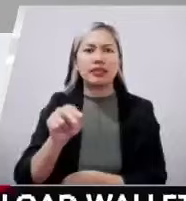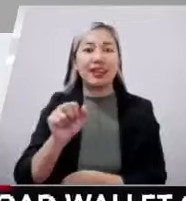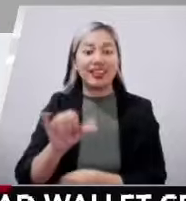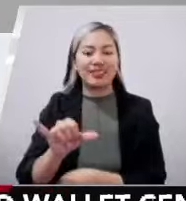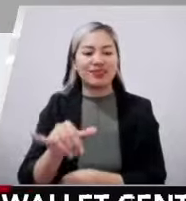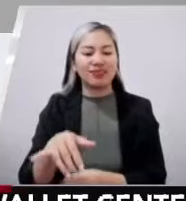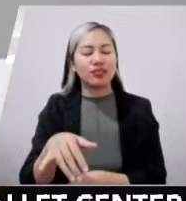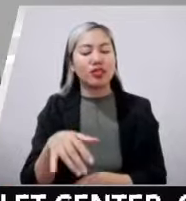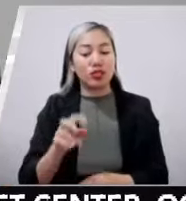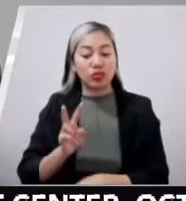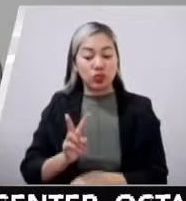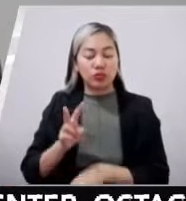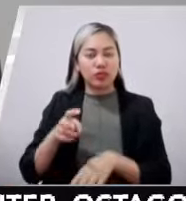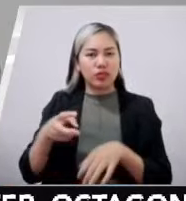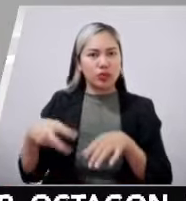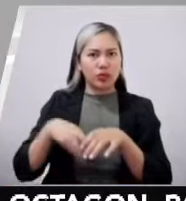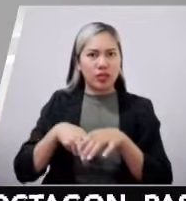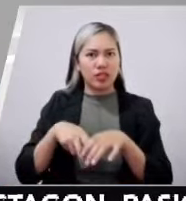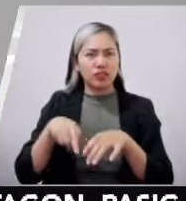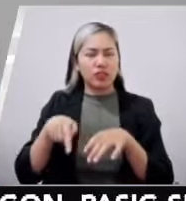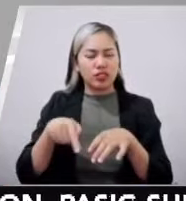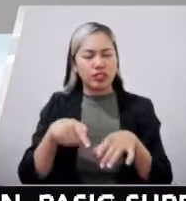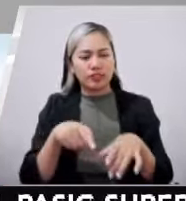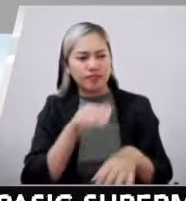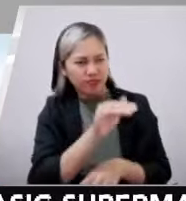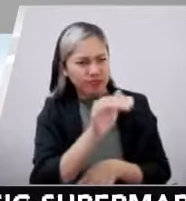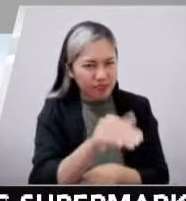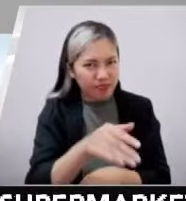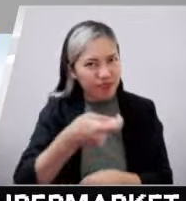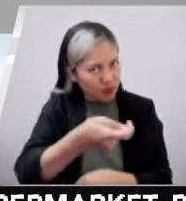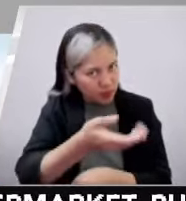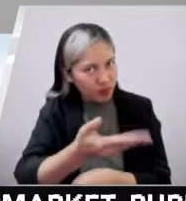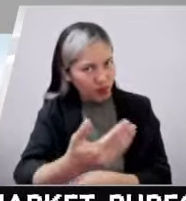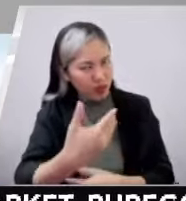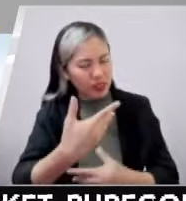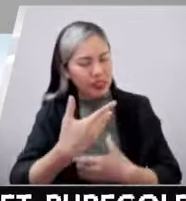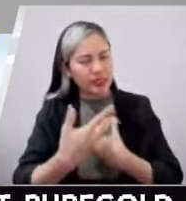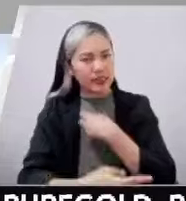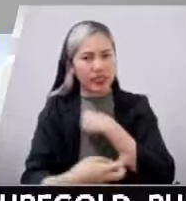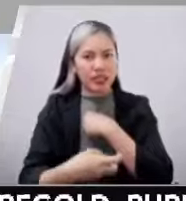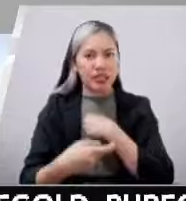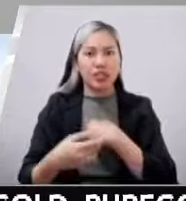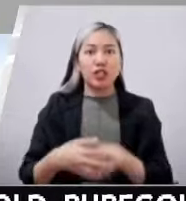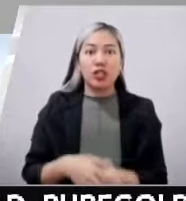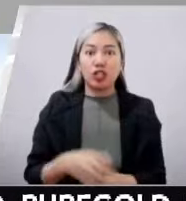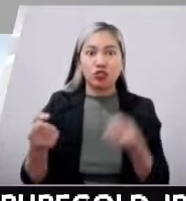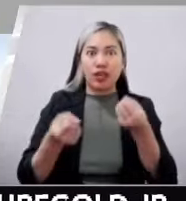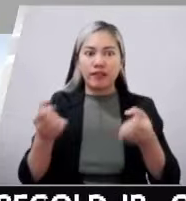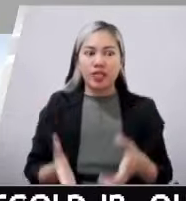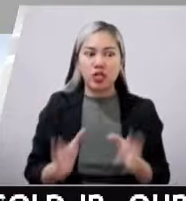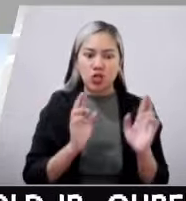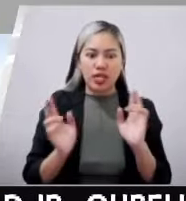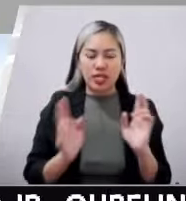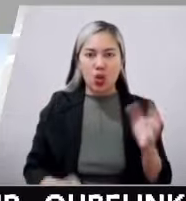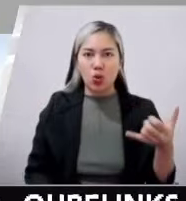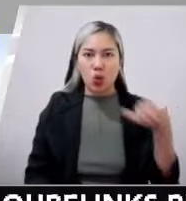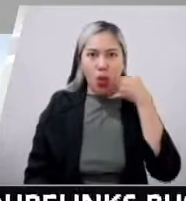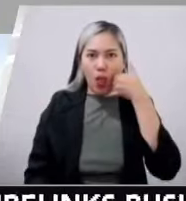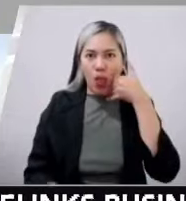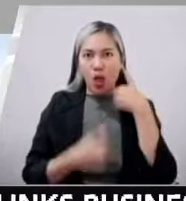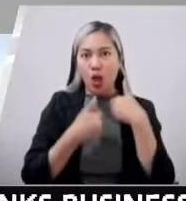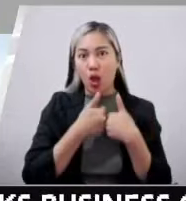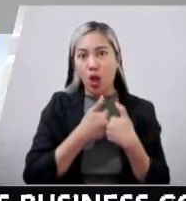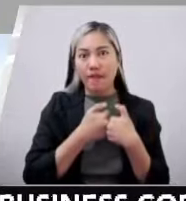Medyo alerto yung driver, nagawa niyang tawagan yung girlfriend niya. So, na-inform niya yung girlfriend niya